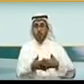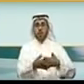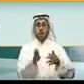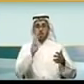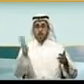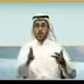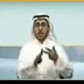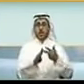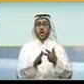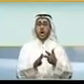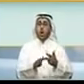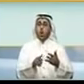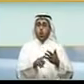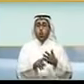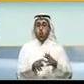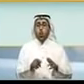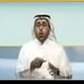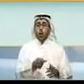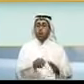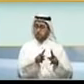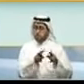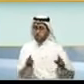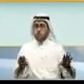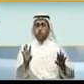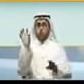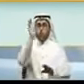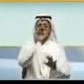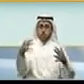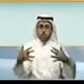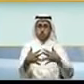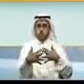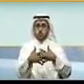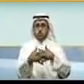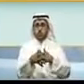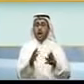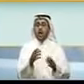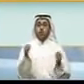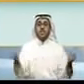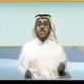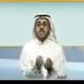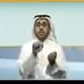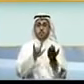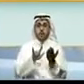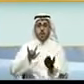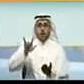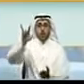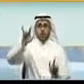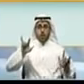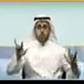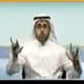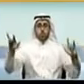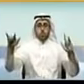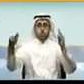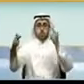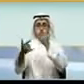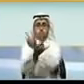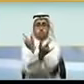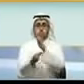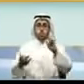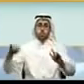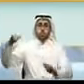وبريطانيا والدنمارك واستونيا وبولندا ورومانيا. واستعرض أفراد القوات الجوية والأوكرانية